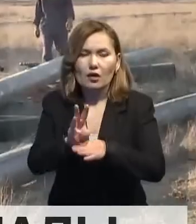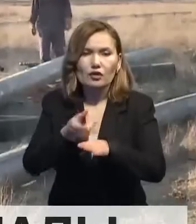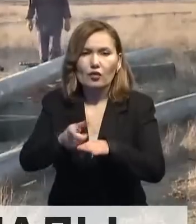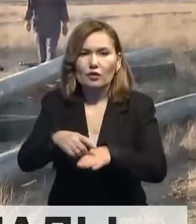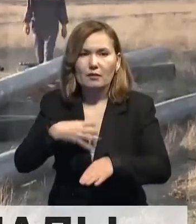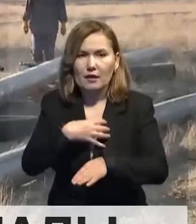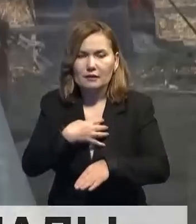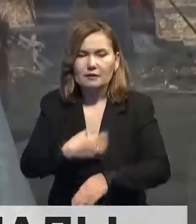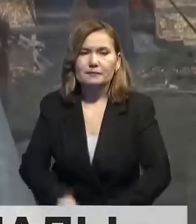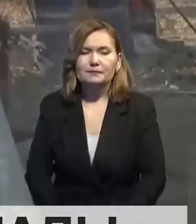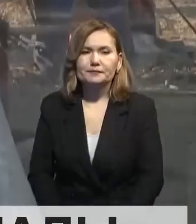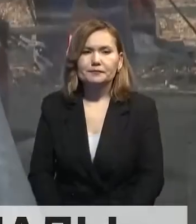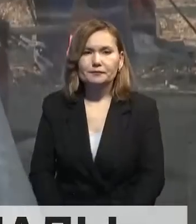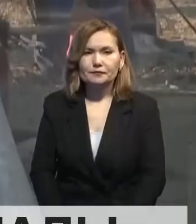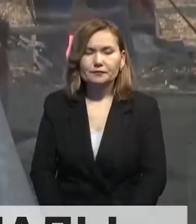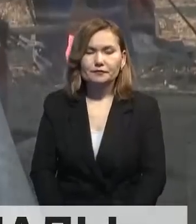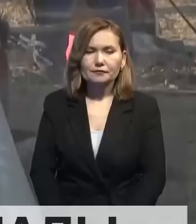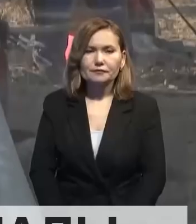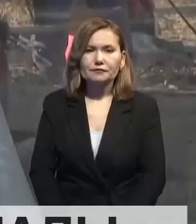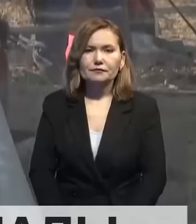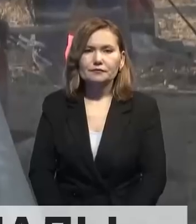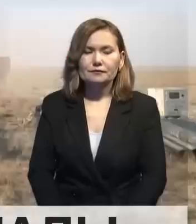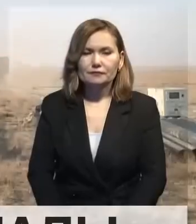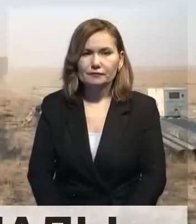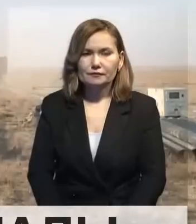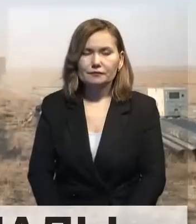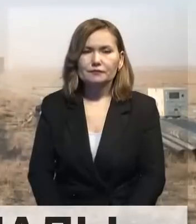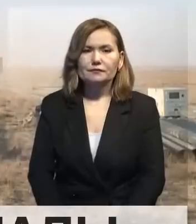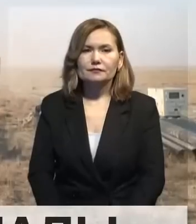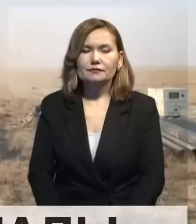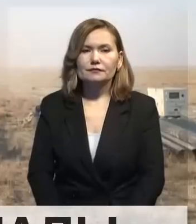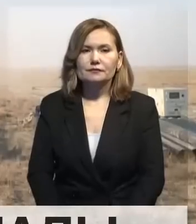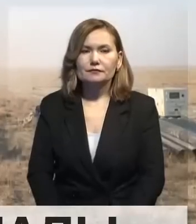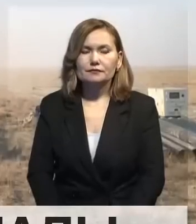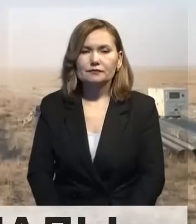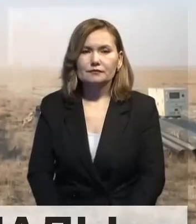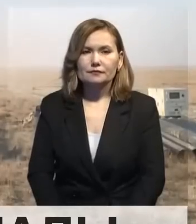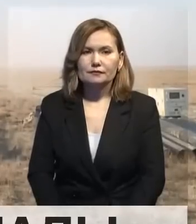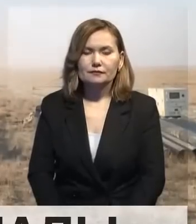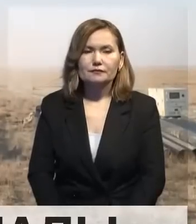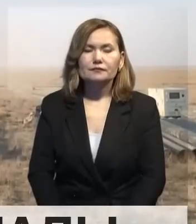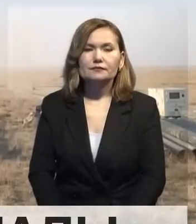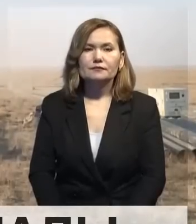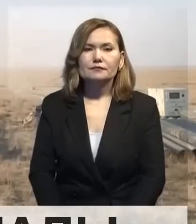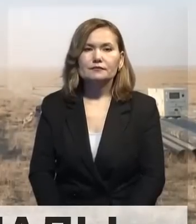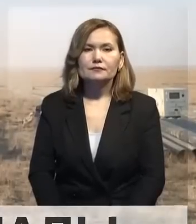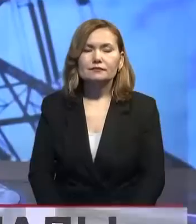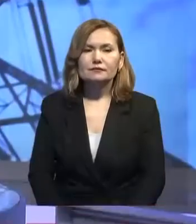дейді мамандар. Нұрлан Жақпек, Нұржан Мұзарапшин, Айтмұхамед Байділдаев, Қызылорда облысы, Хабар 24.